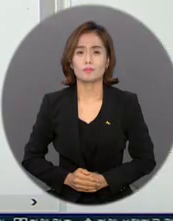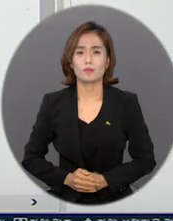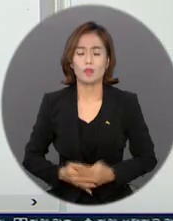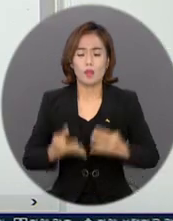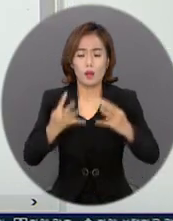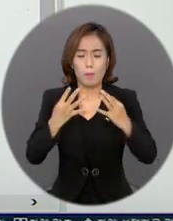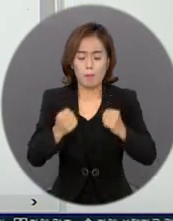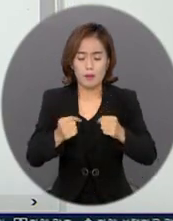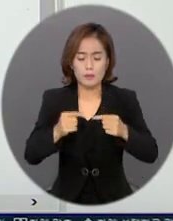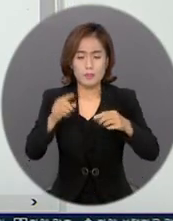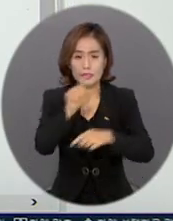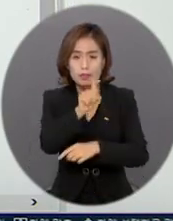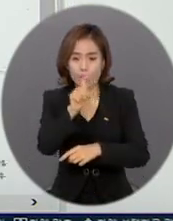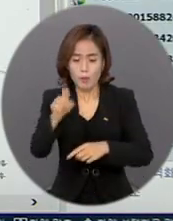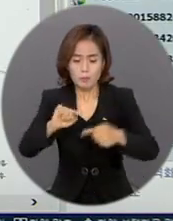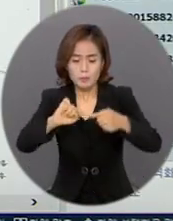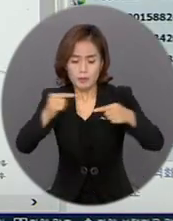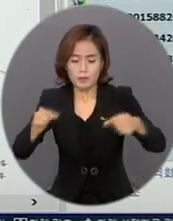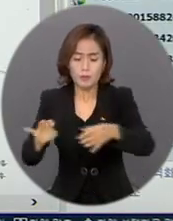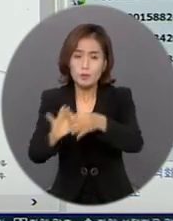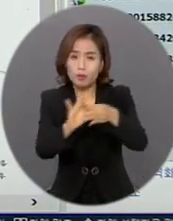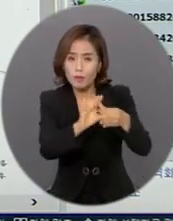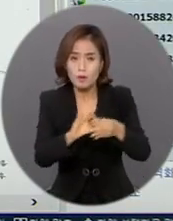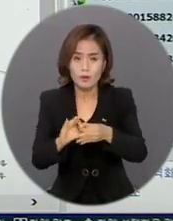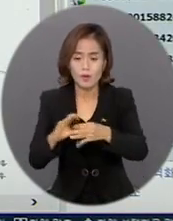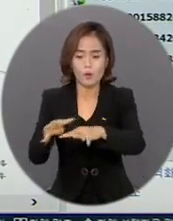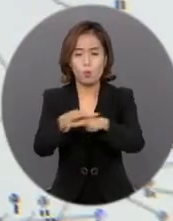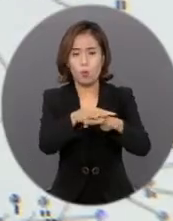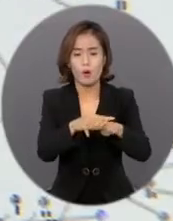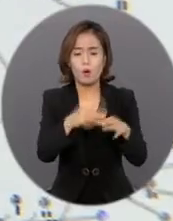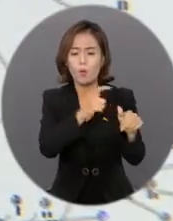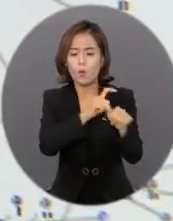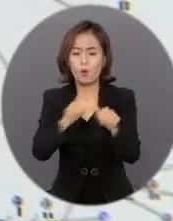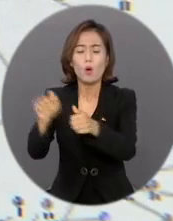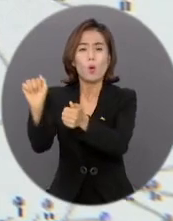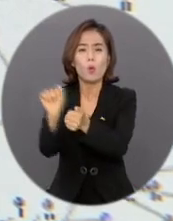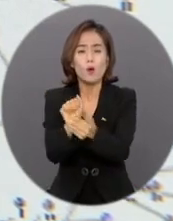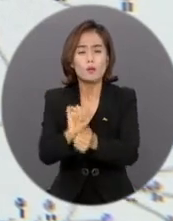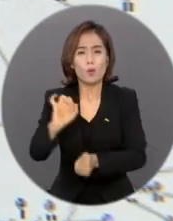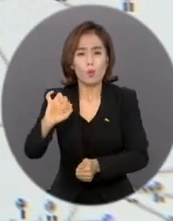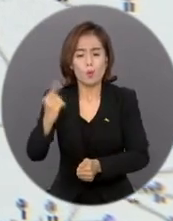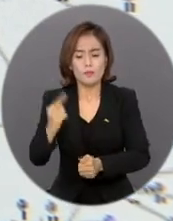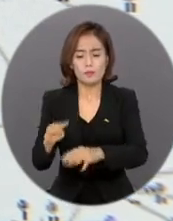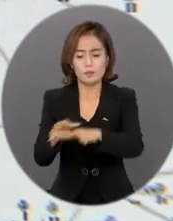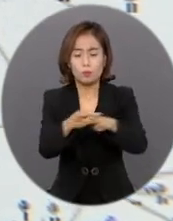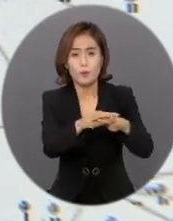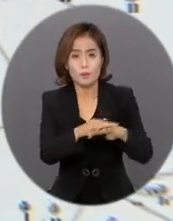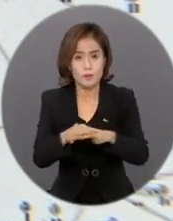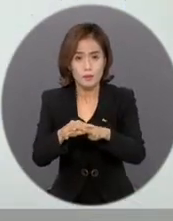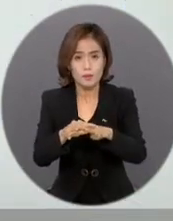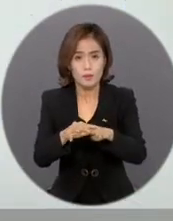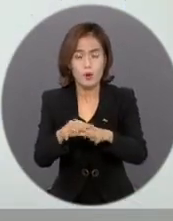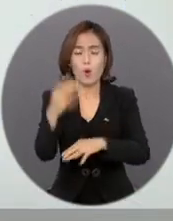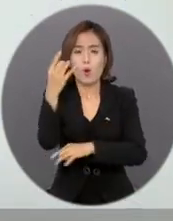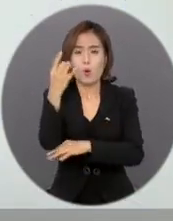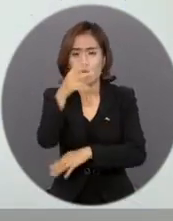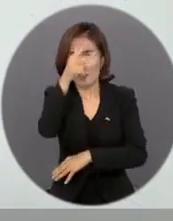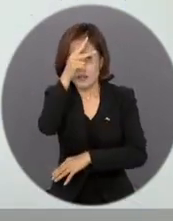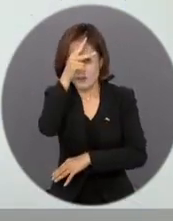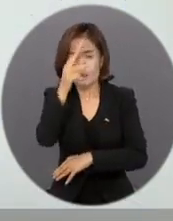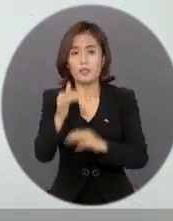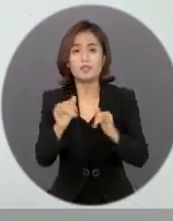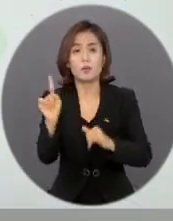수많은 점과 선으로 이루어진 연결망, 코로나19 확진자들의 감염고리를 나타내는 관계도입니다. 원래는